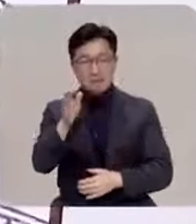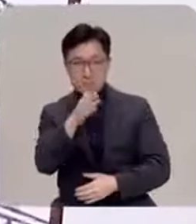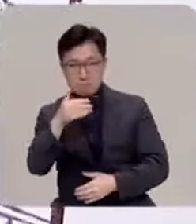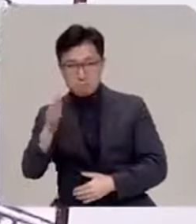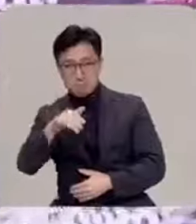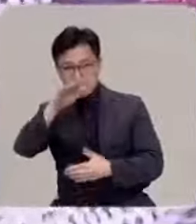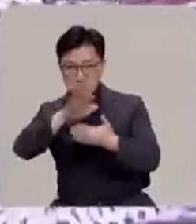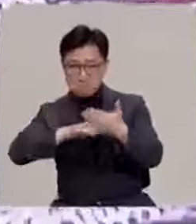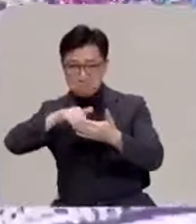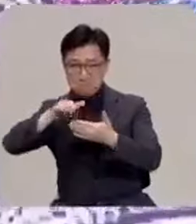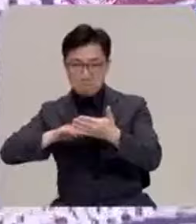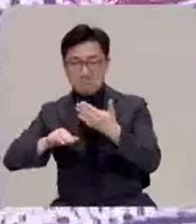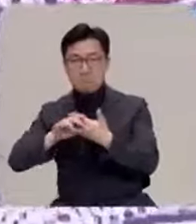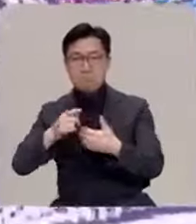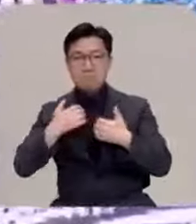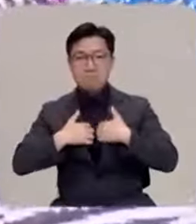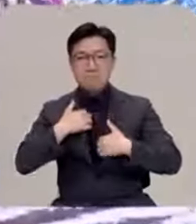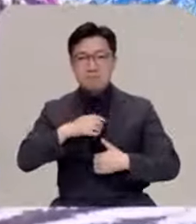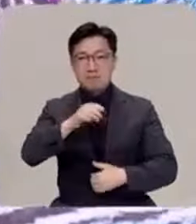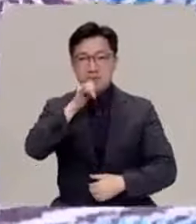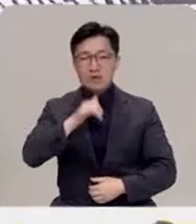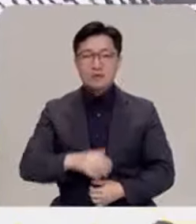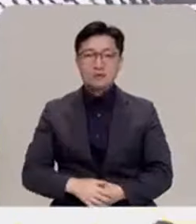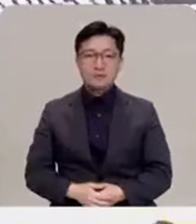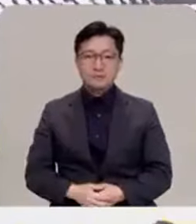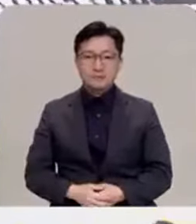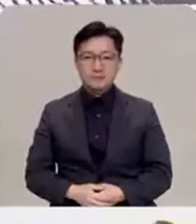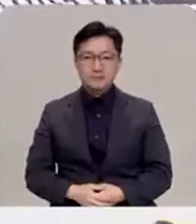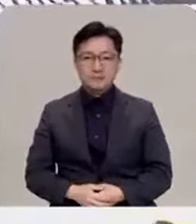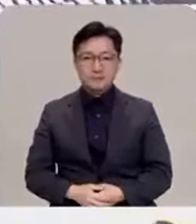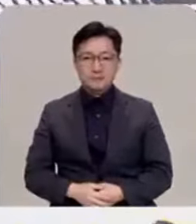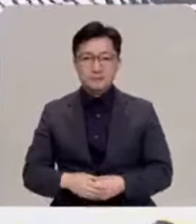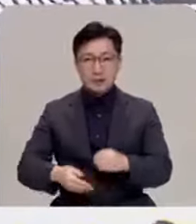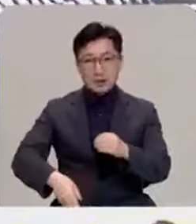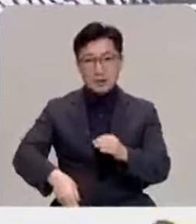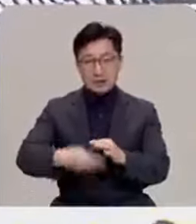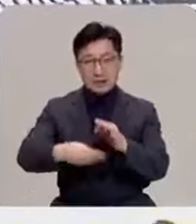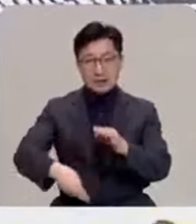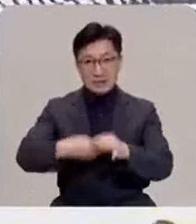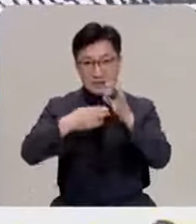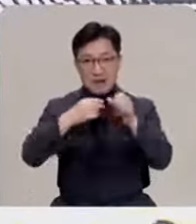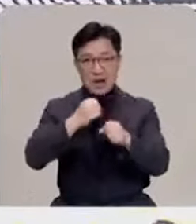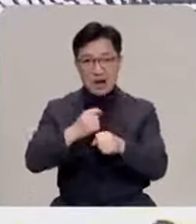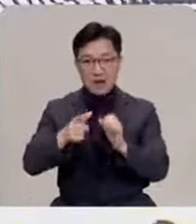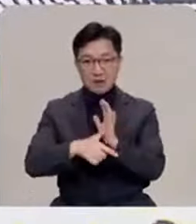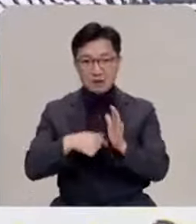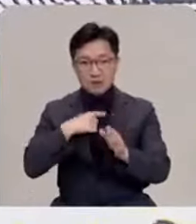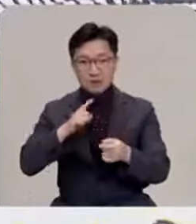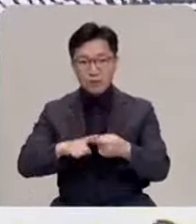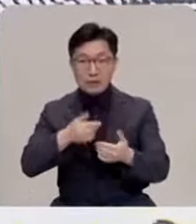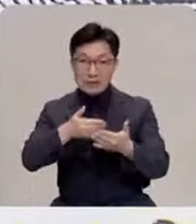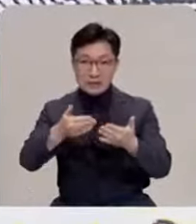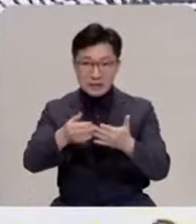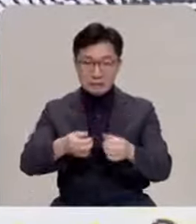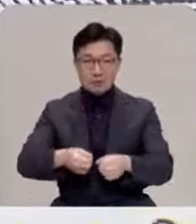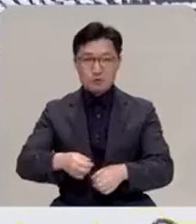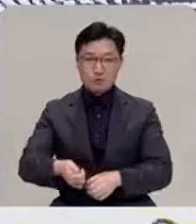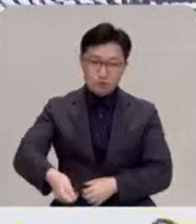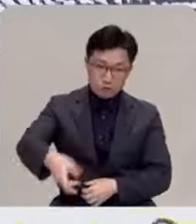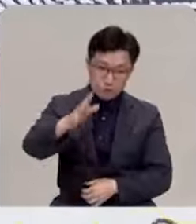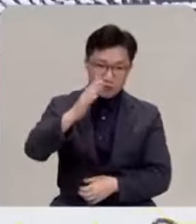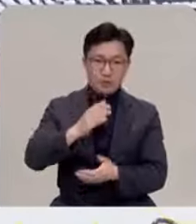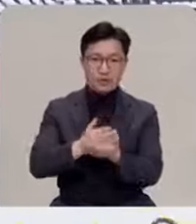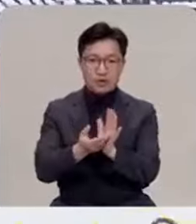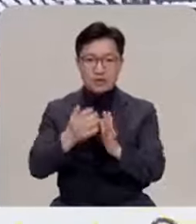보면 시간 가는 줄 모릅니다. 제기차기하고 윷놀이 그리고 그림 그리기를 했는데요.